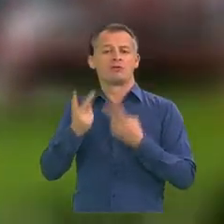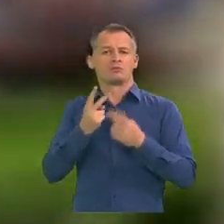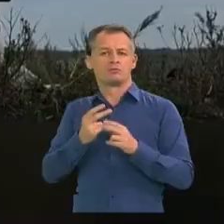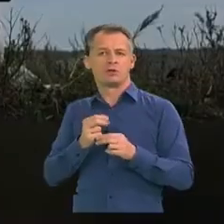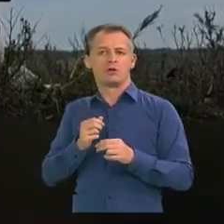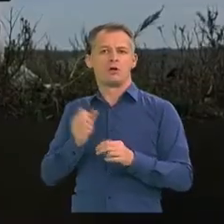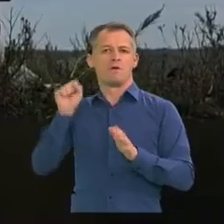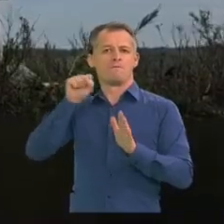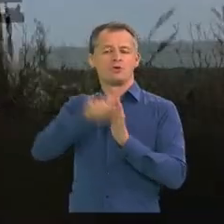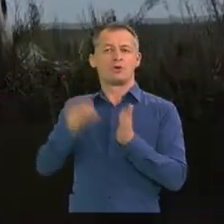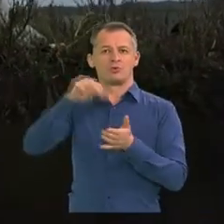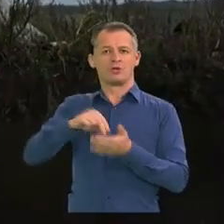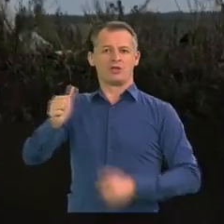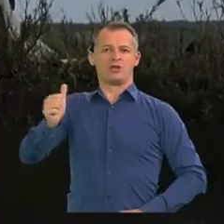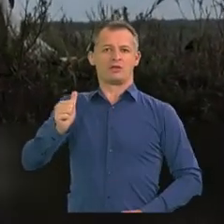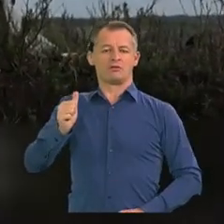ocupate.